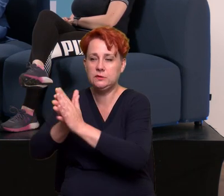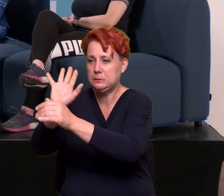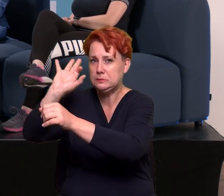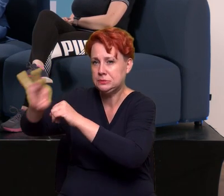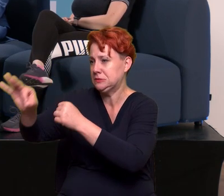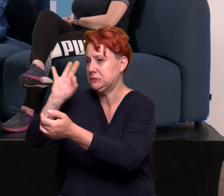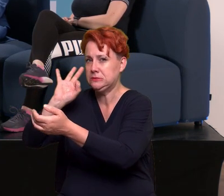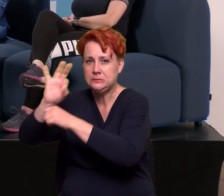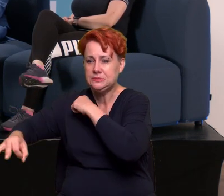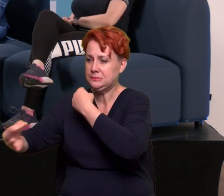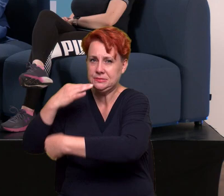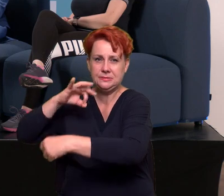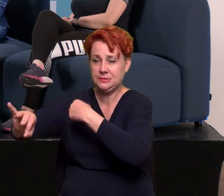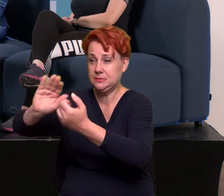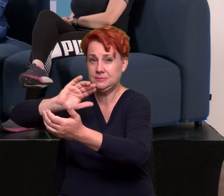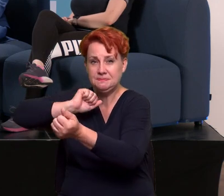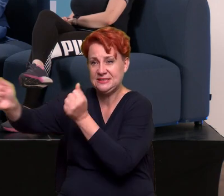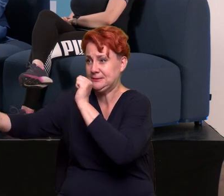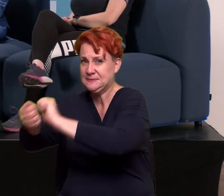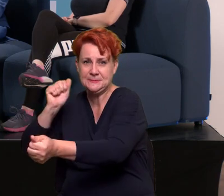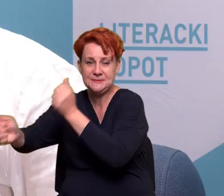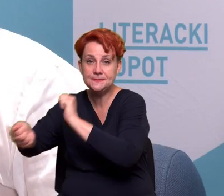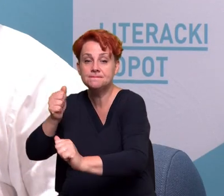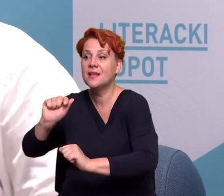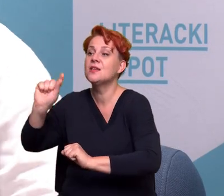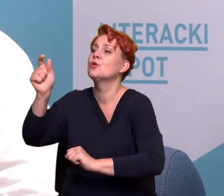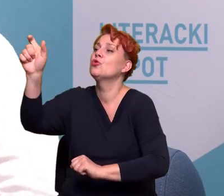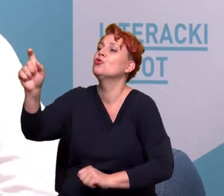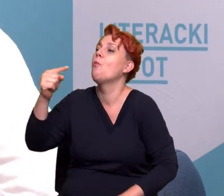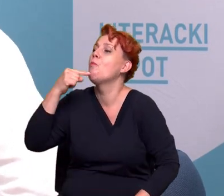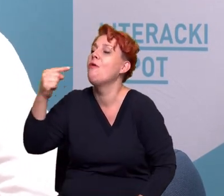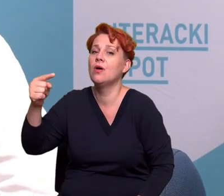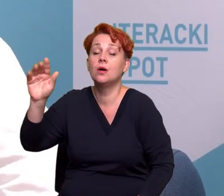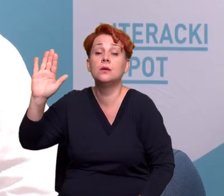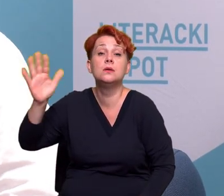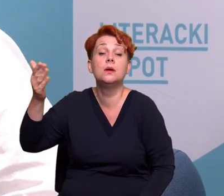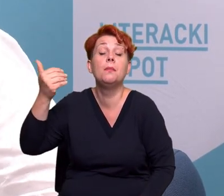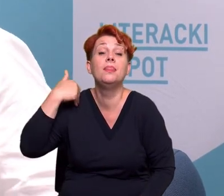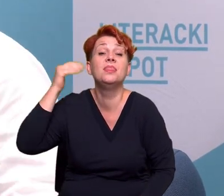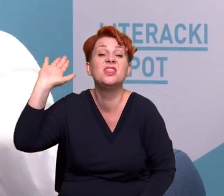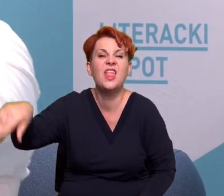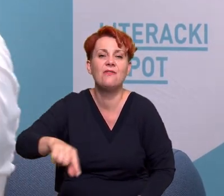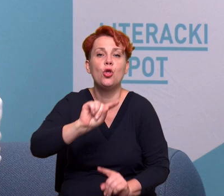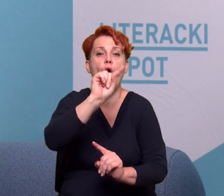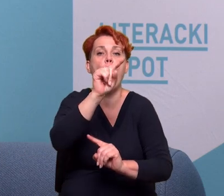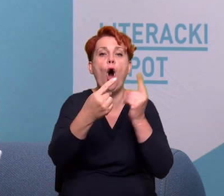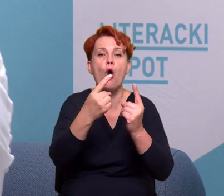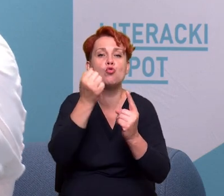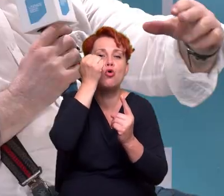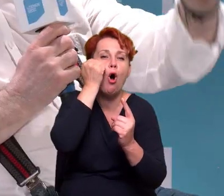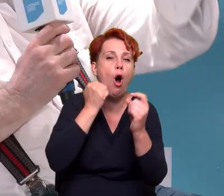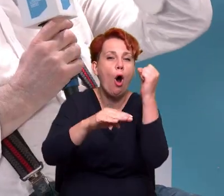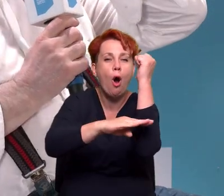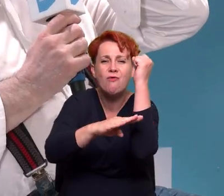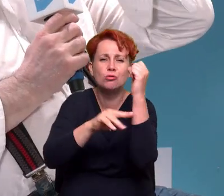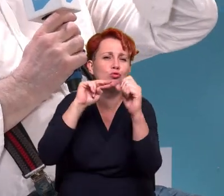uderzyło w jednej z relacji, że było wyrąbywanie sadów. Kiedy się wchodziło do sąsiedniej